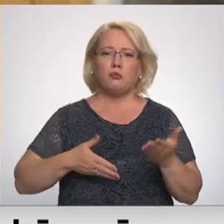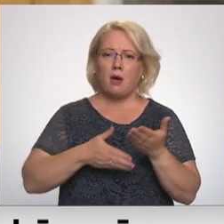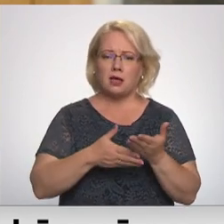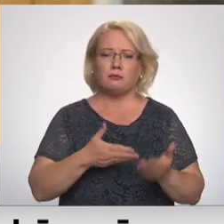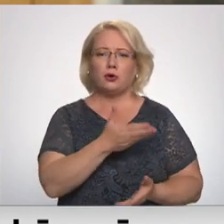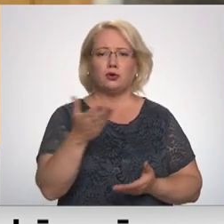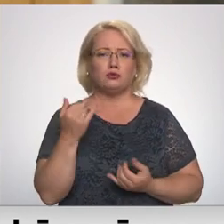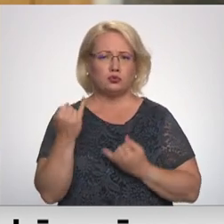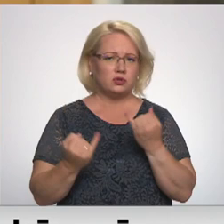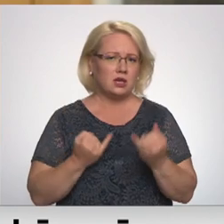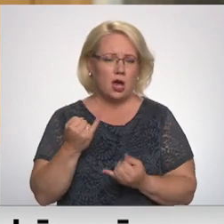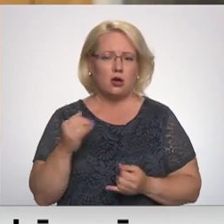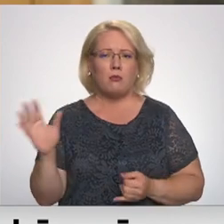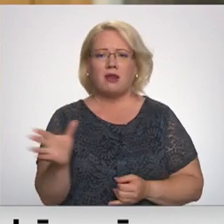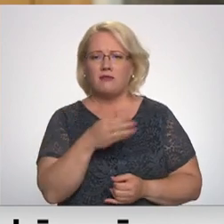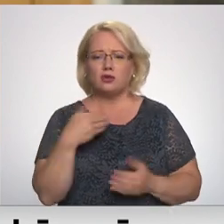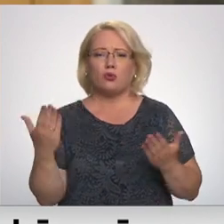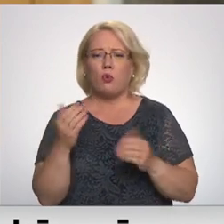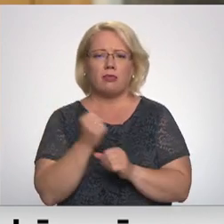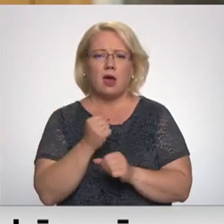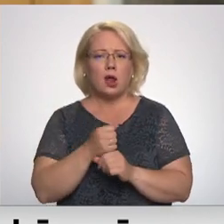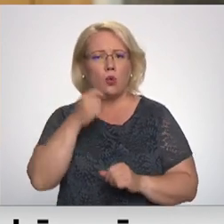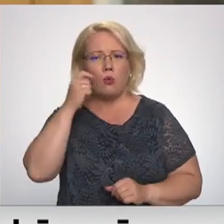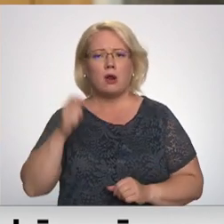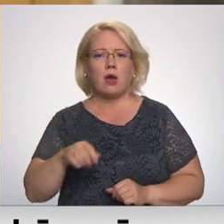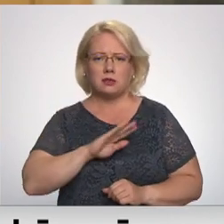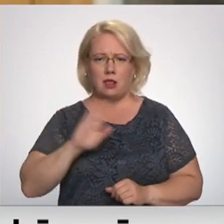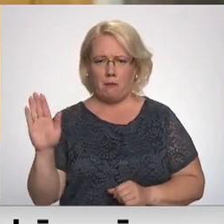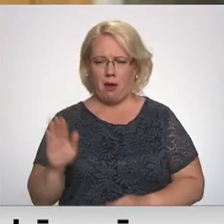cieņu, par visu, ko darāt Ukrainas labā.